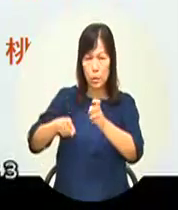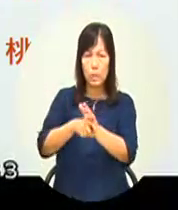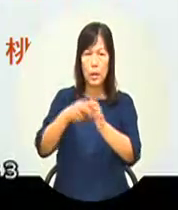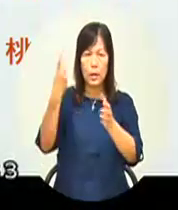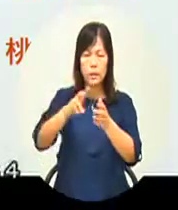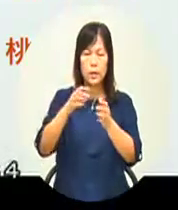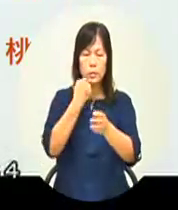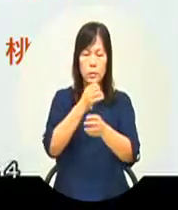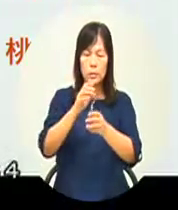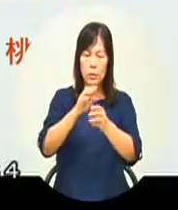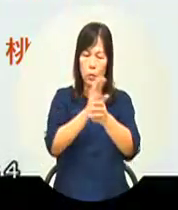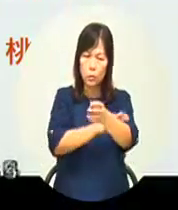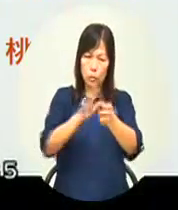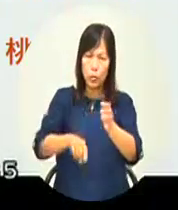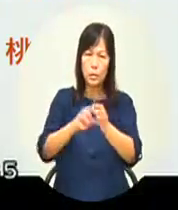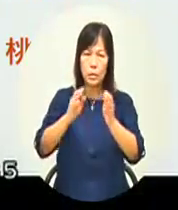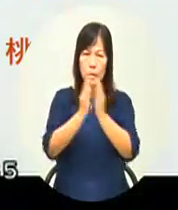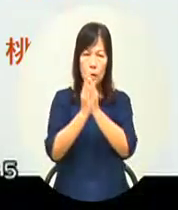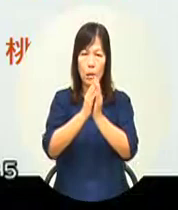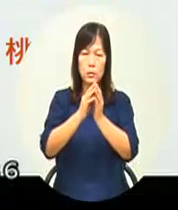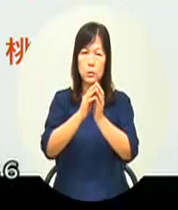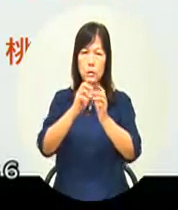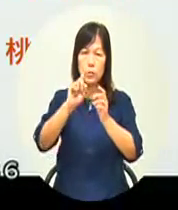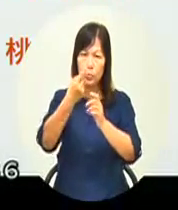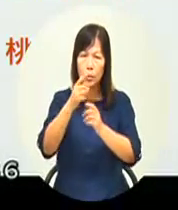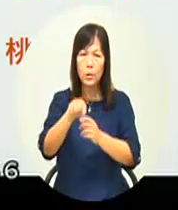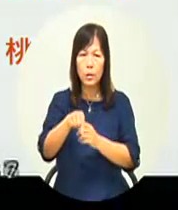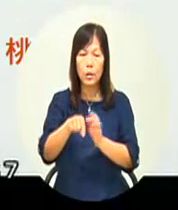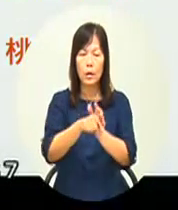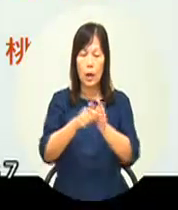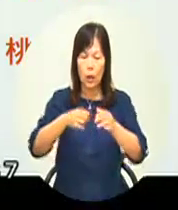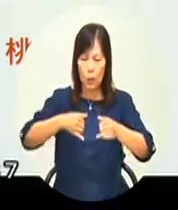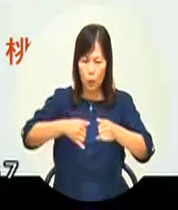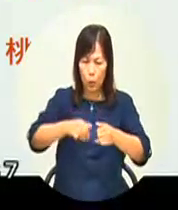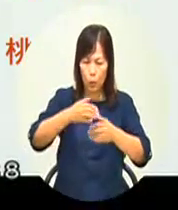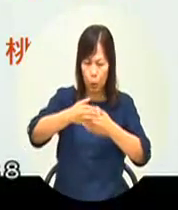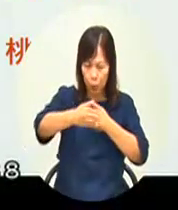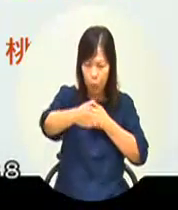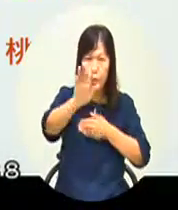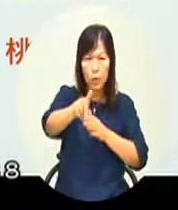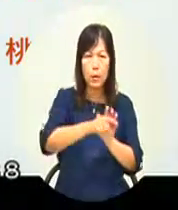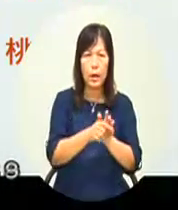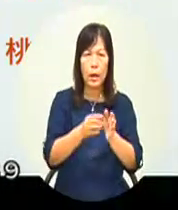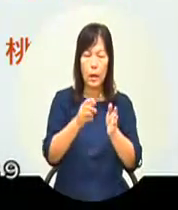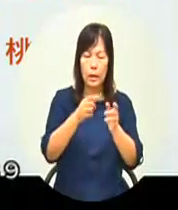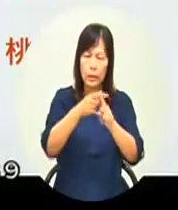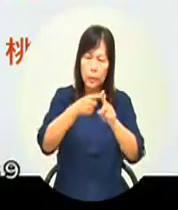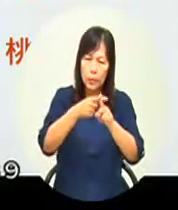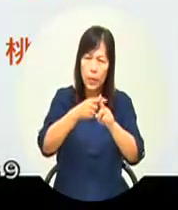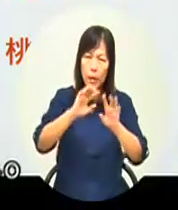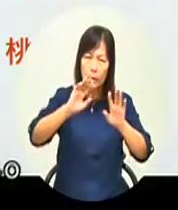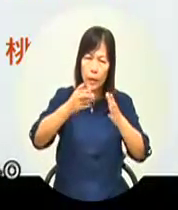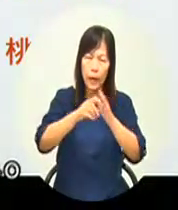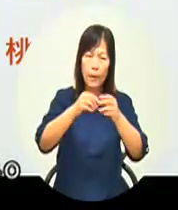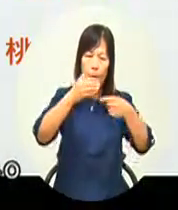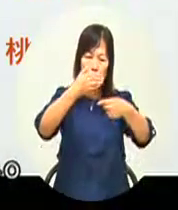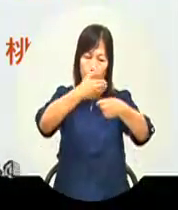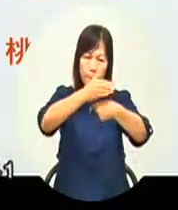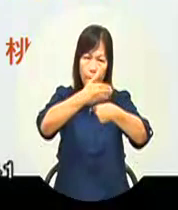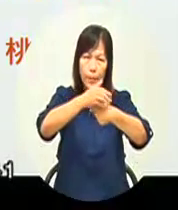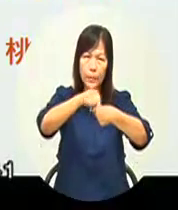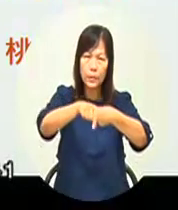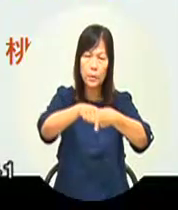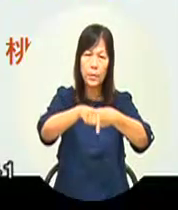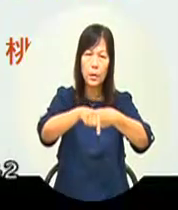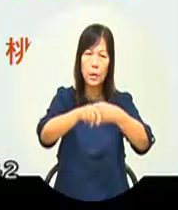哦，这是有一段路的，不过超过一半的这个北边这一段哦是